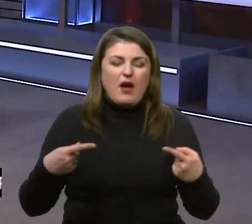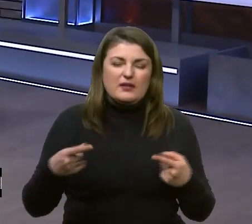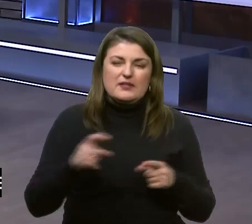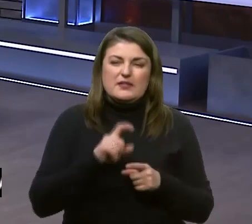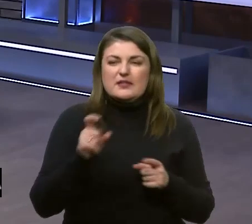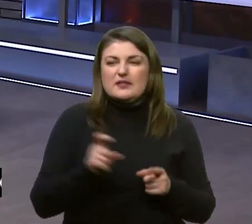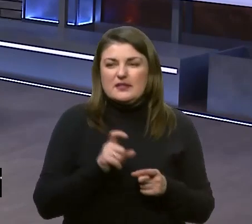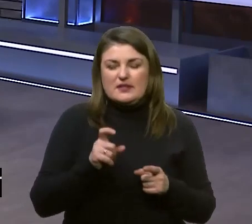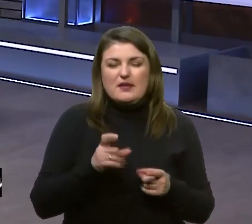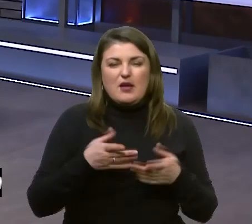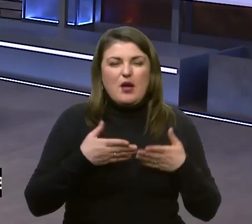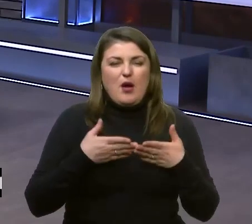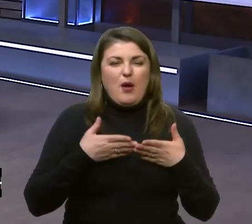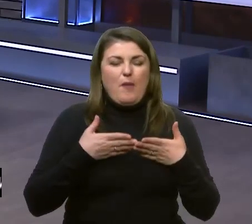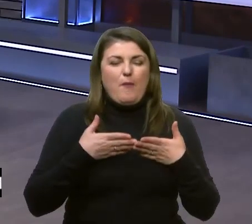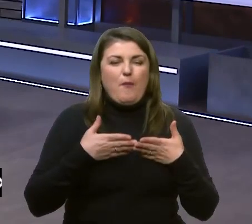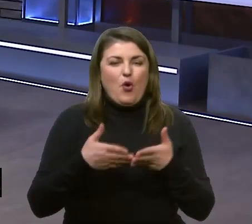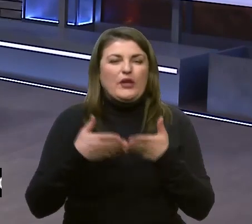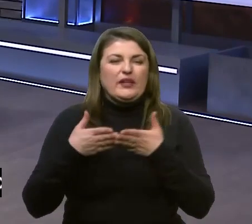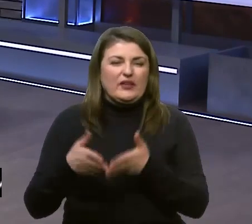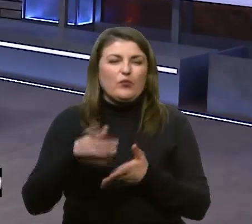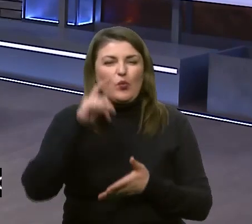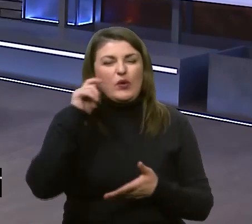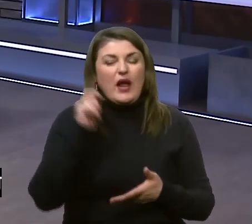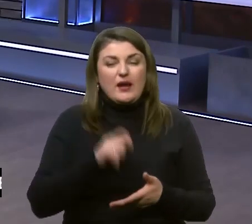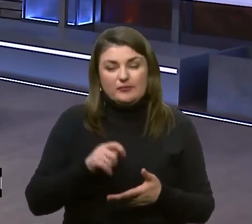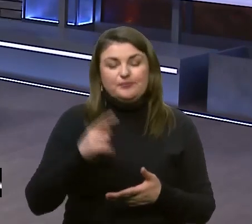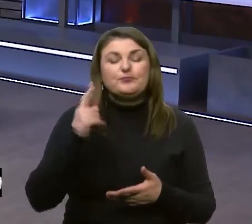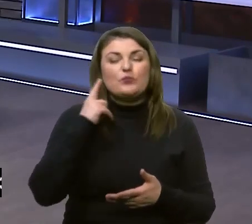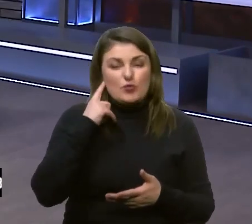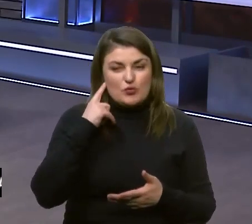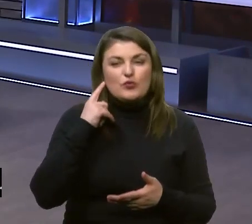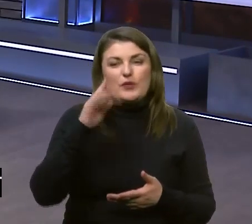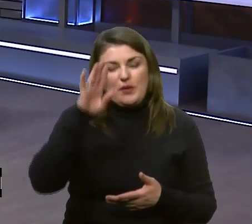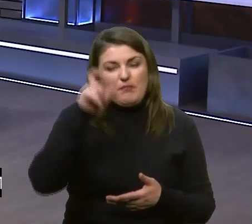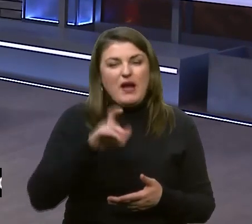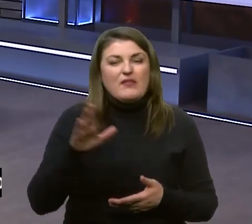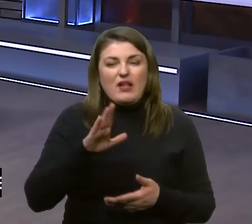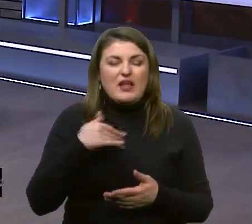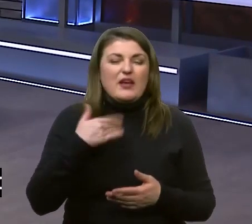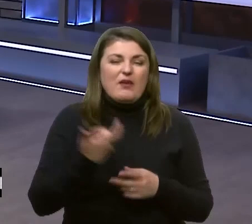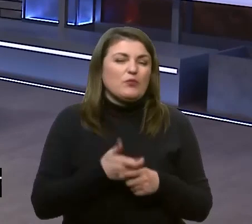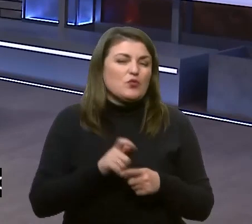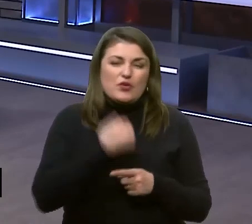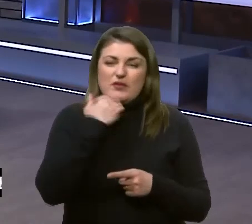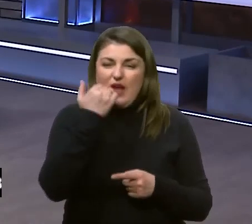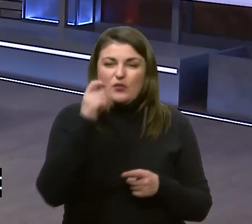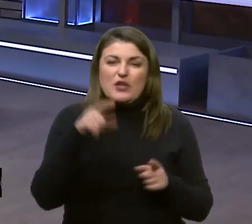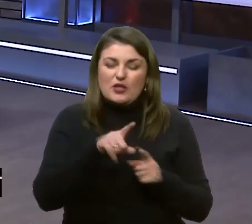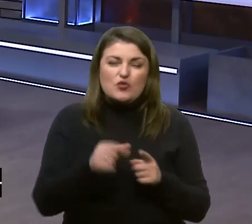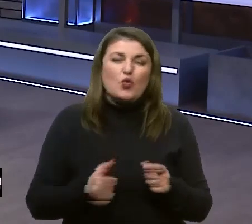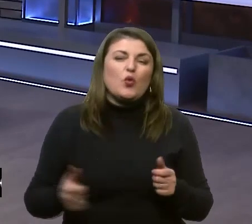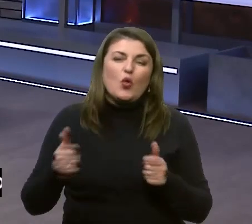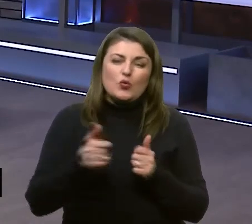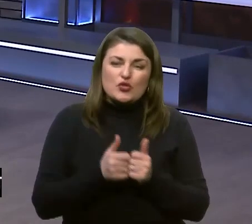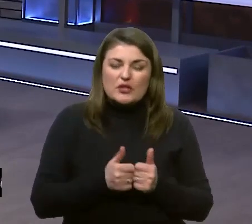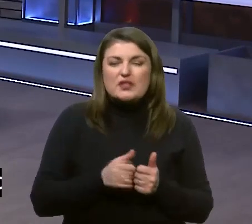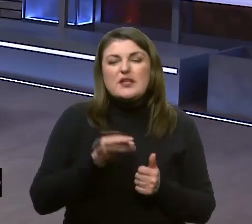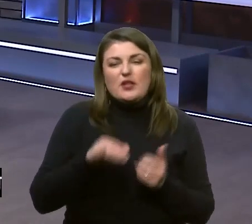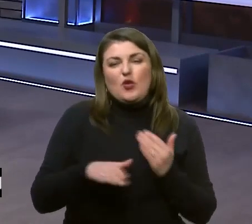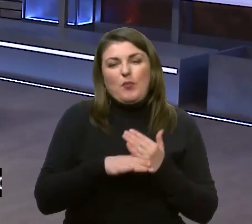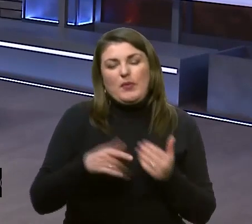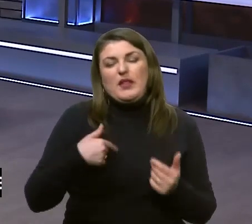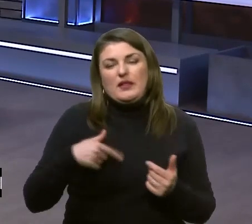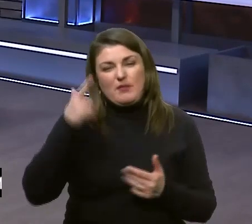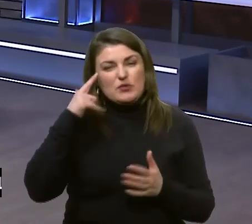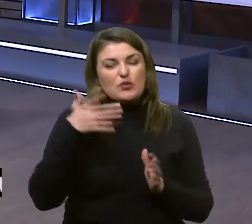з портів України. Почули. Пане Валерію, я вам дуже дякую за те, що долучились і